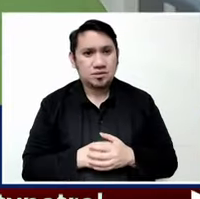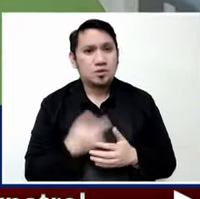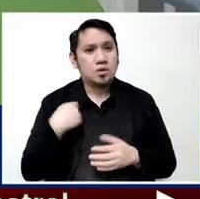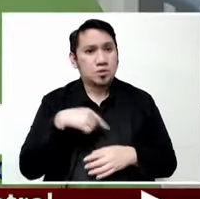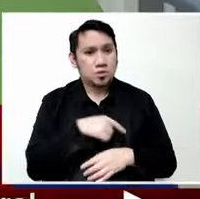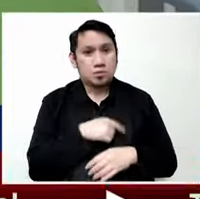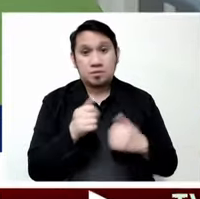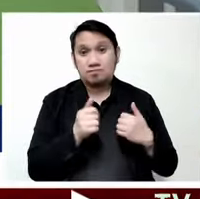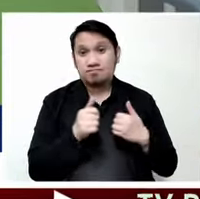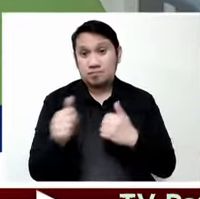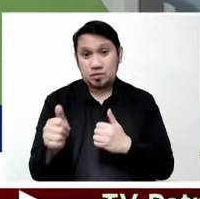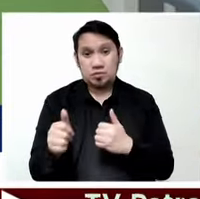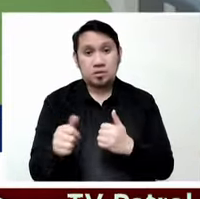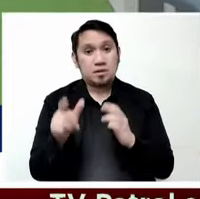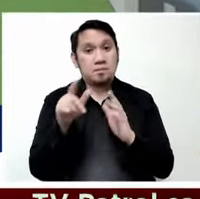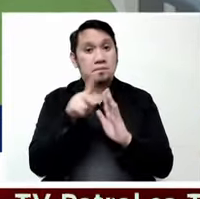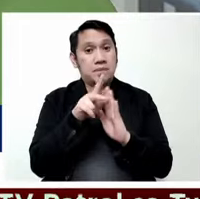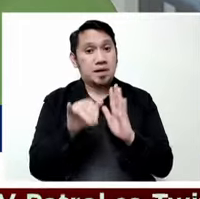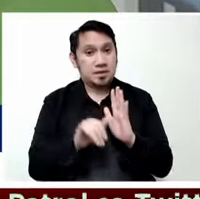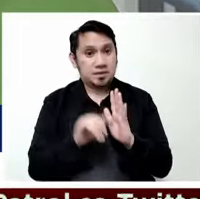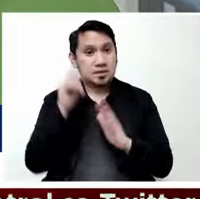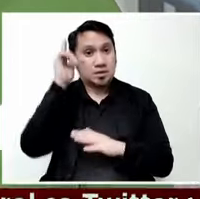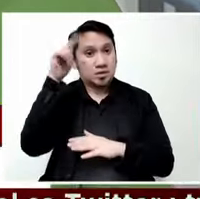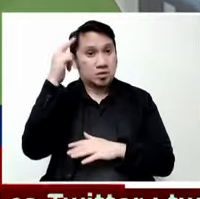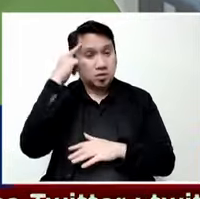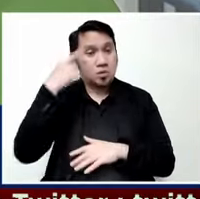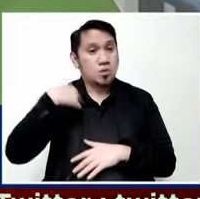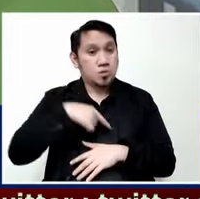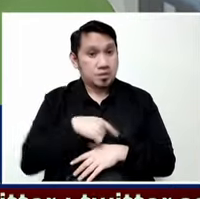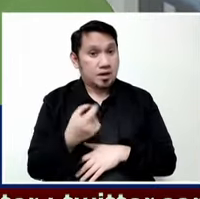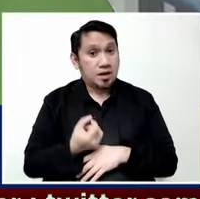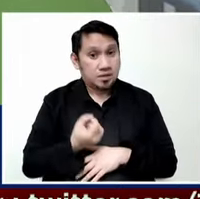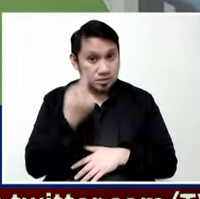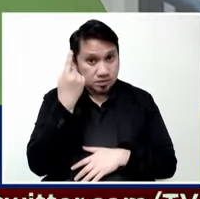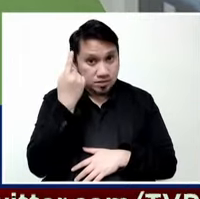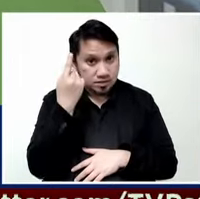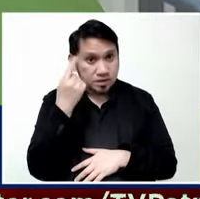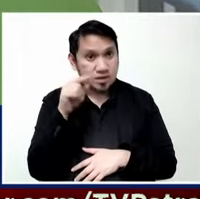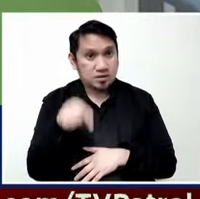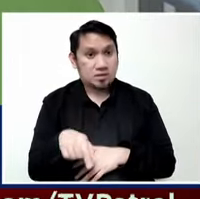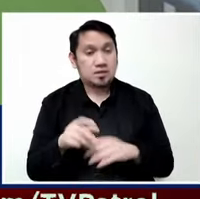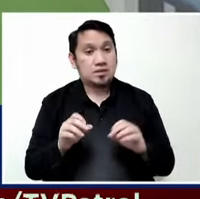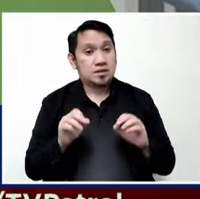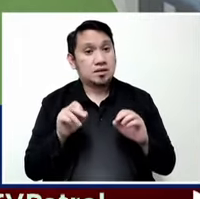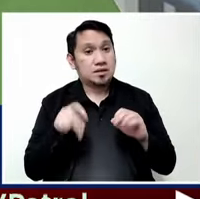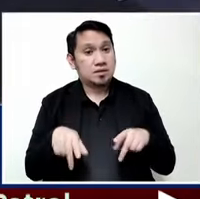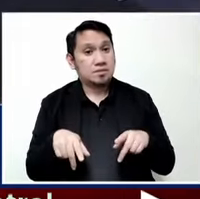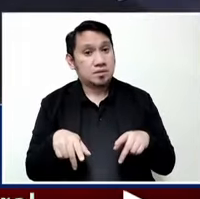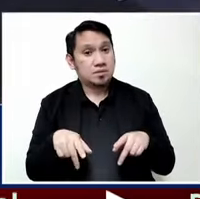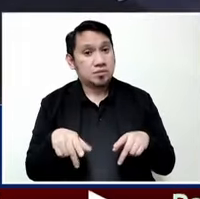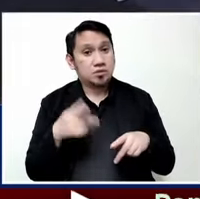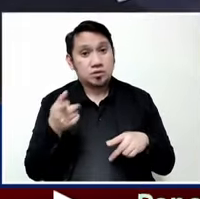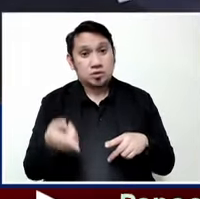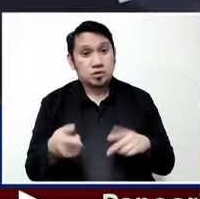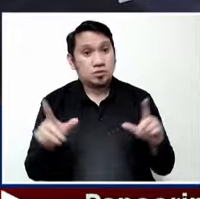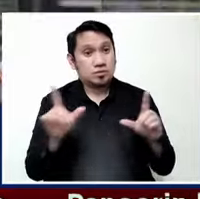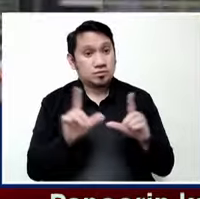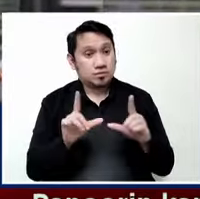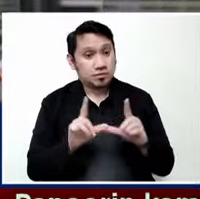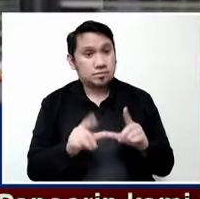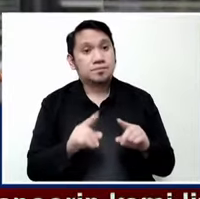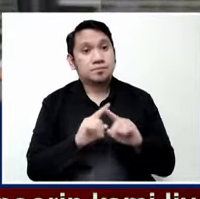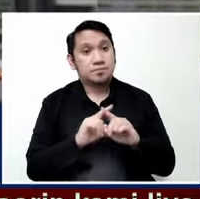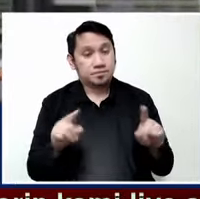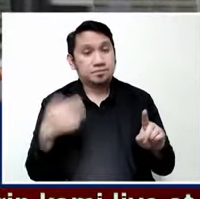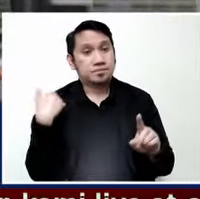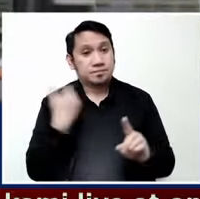susunod sa patakaran ng gobyerno na intindihan namin at alam namin na isang pribilehyo ang prangkisa. At through all this, iisa lang ang